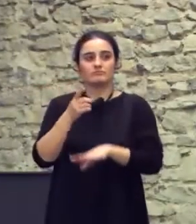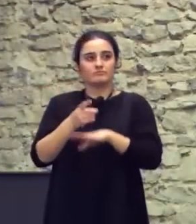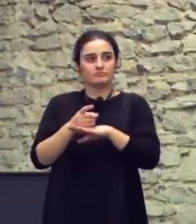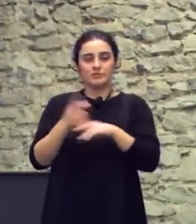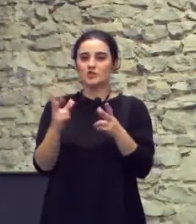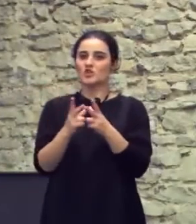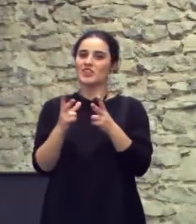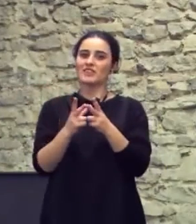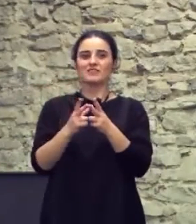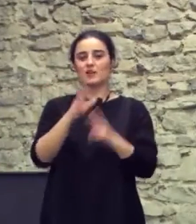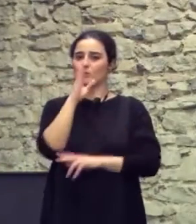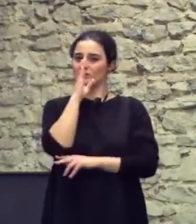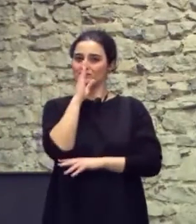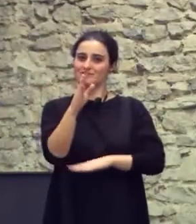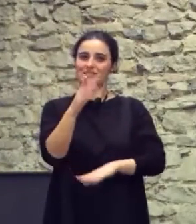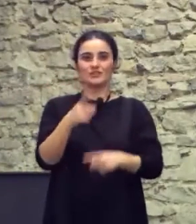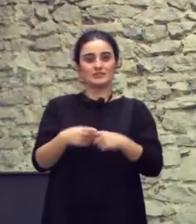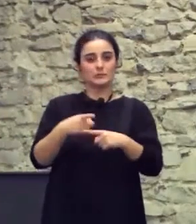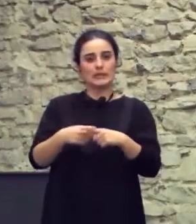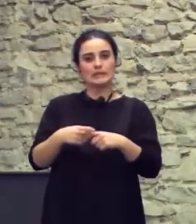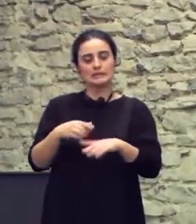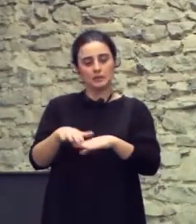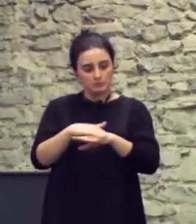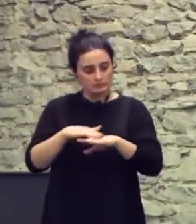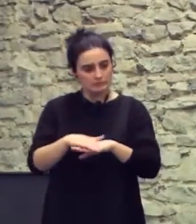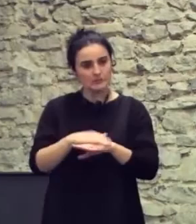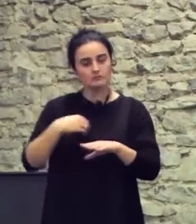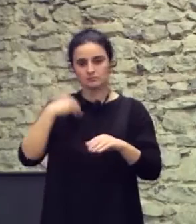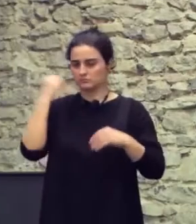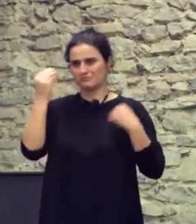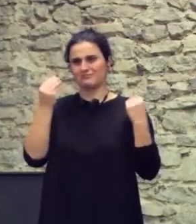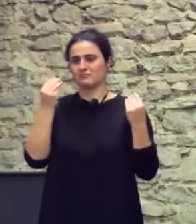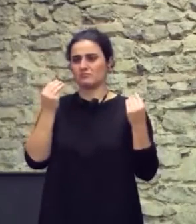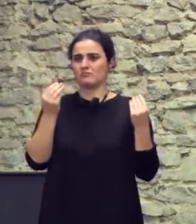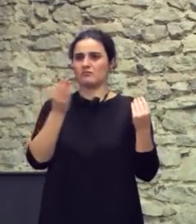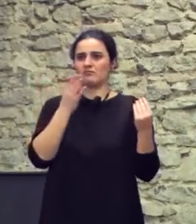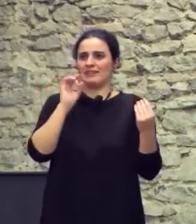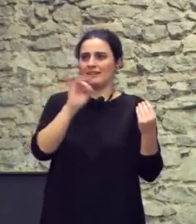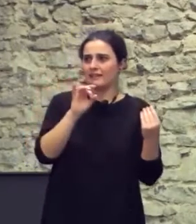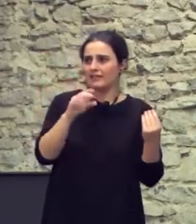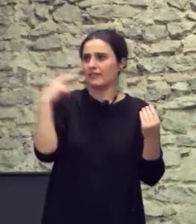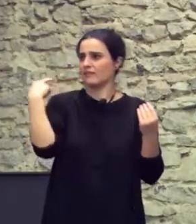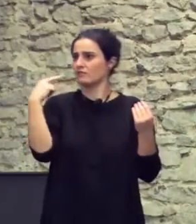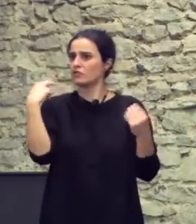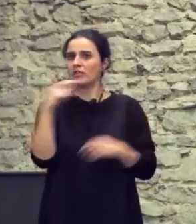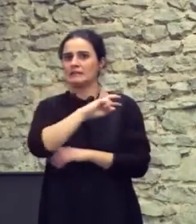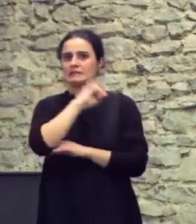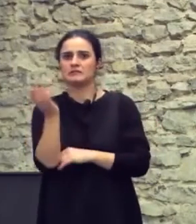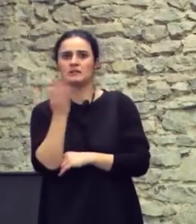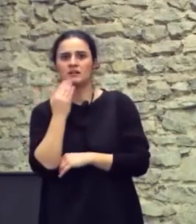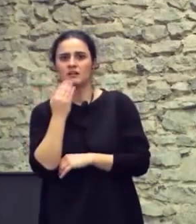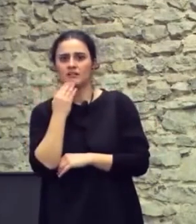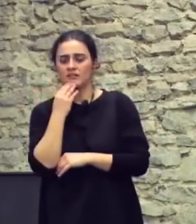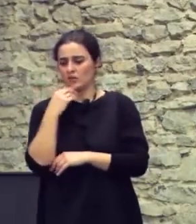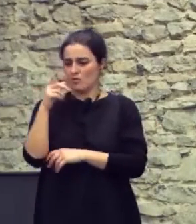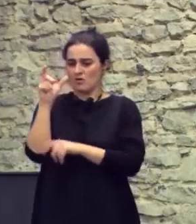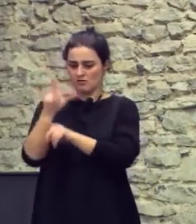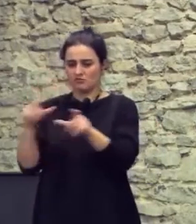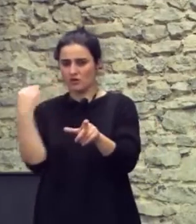oinarritutako gizarteaz hitz egiten dugunean, ez dut uste benetan 15 urteko edo 12 edo 11 urteko gazteak direnik sistema horri eusten